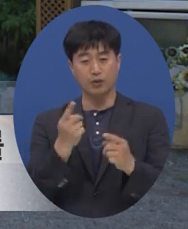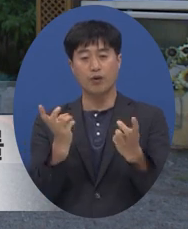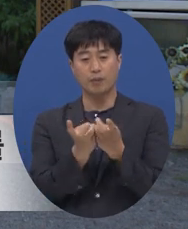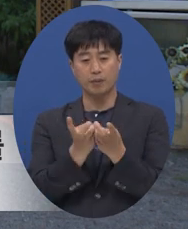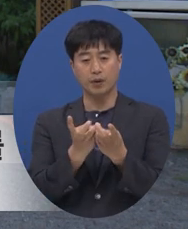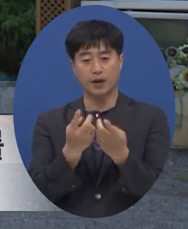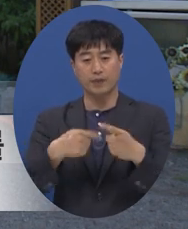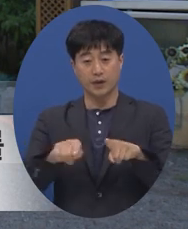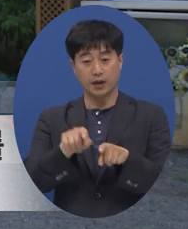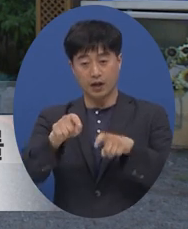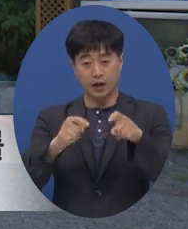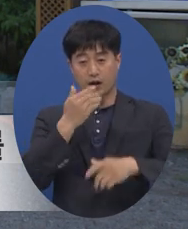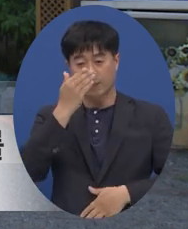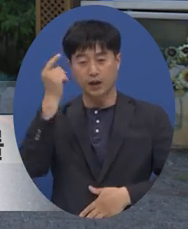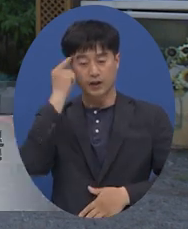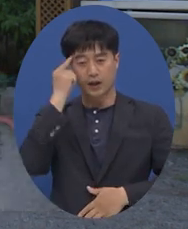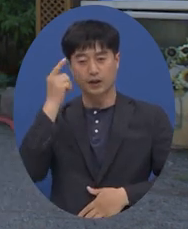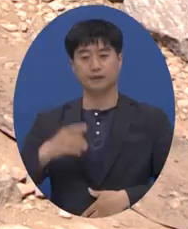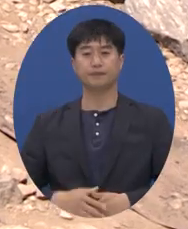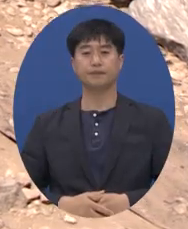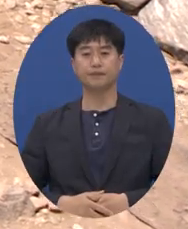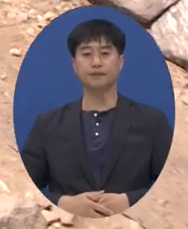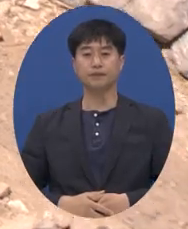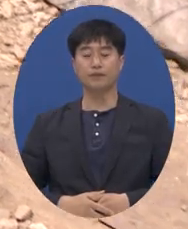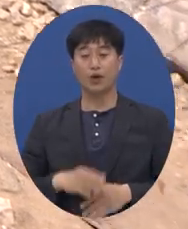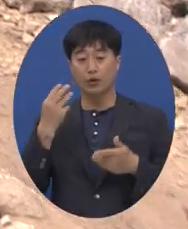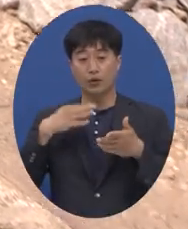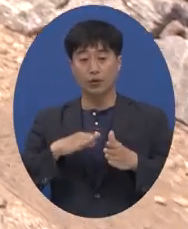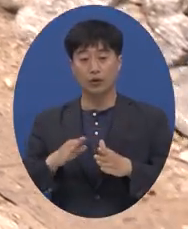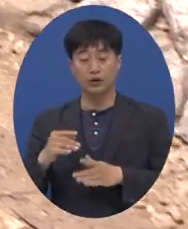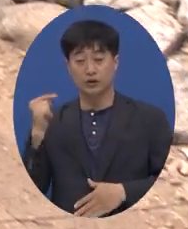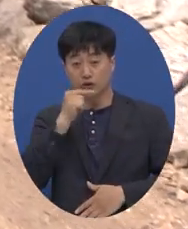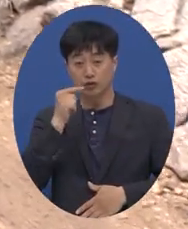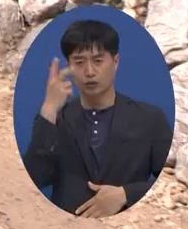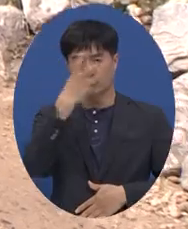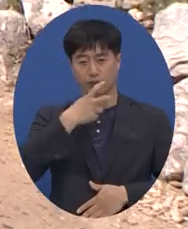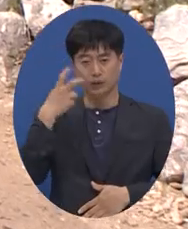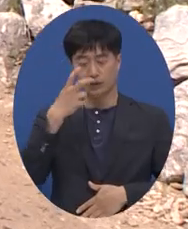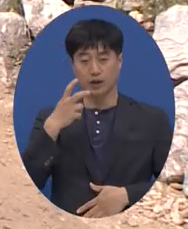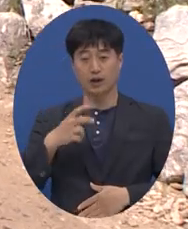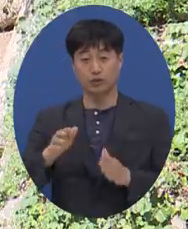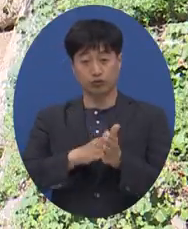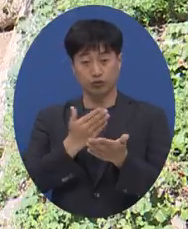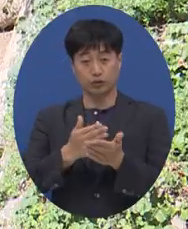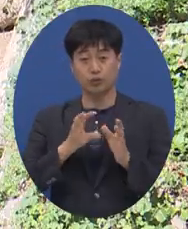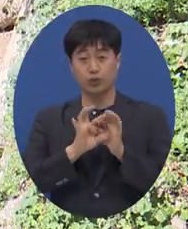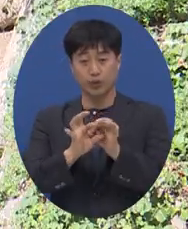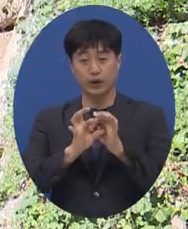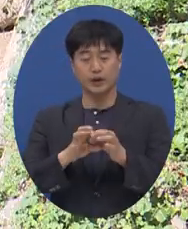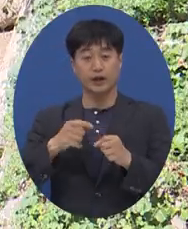같이 나아갈 수 있을 거라고 생각됩니다. 경기도는 철저한 단속과 정비를 통해